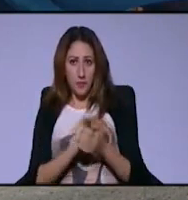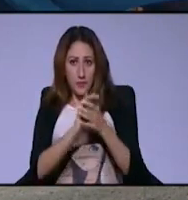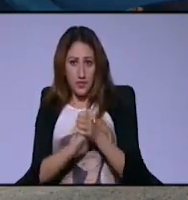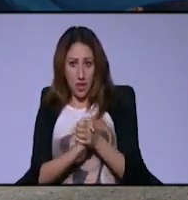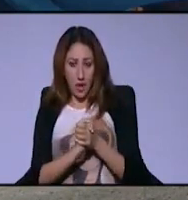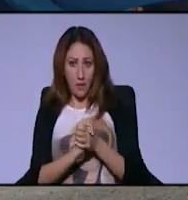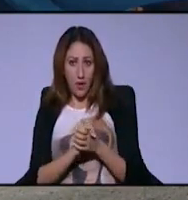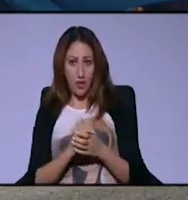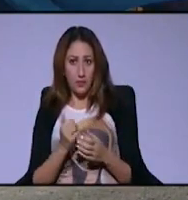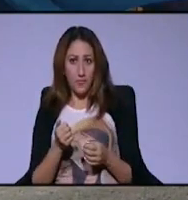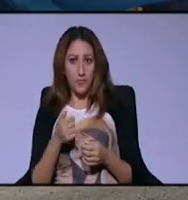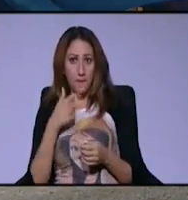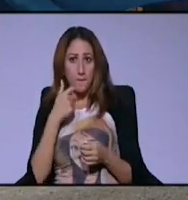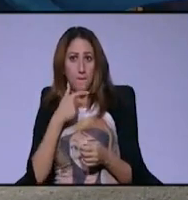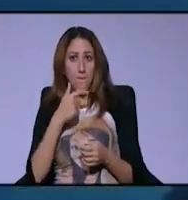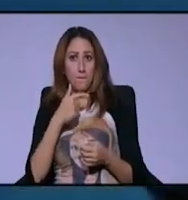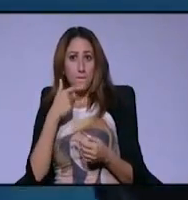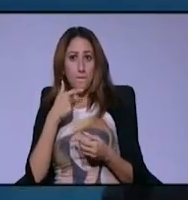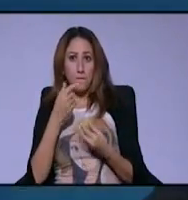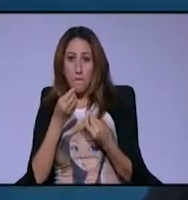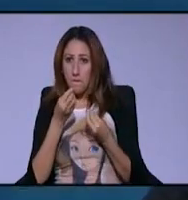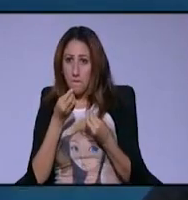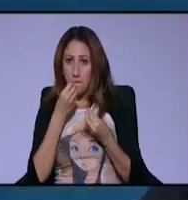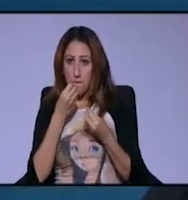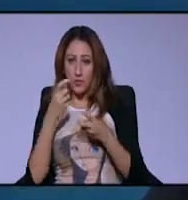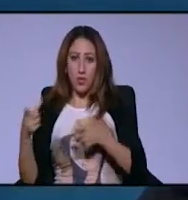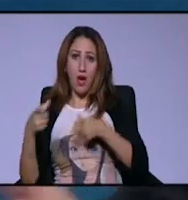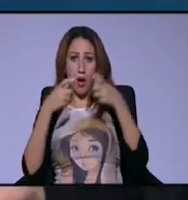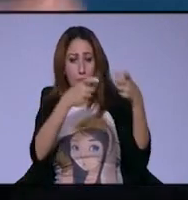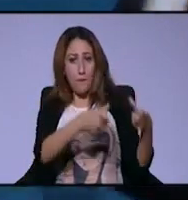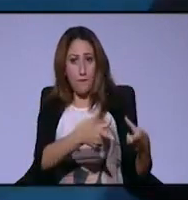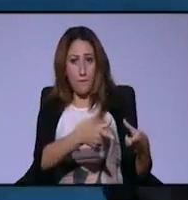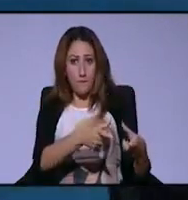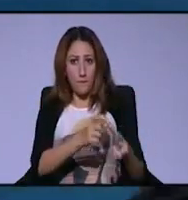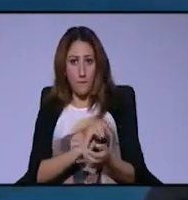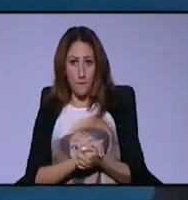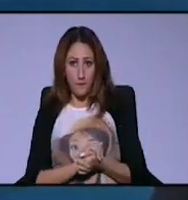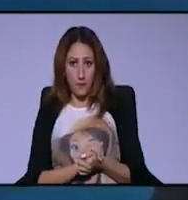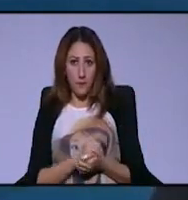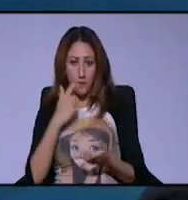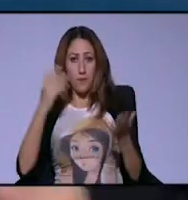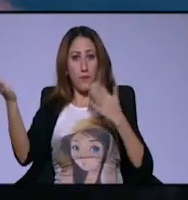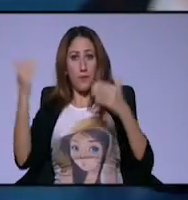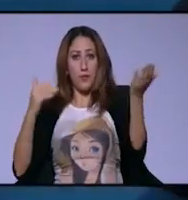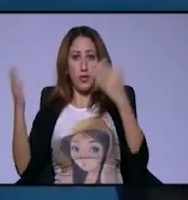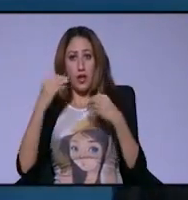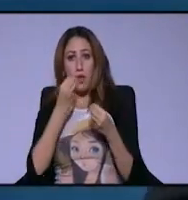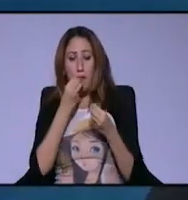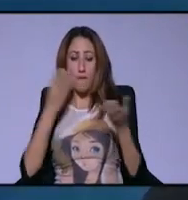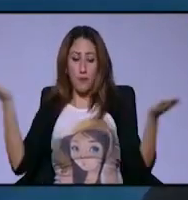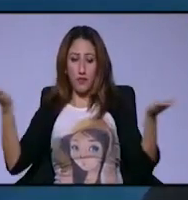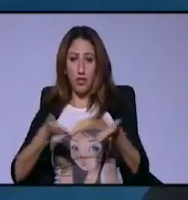فانطلق سيدنا جابر وقال يا رسول الله يعني حضرنا شيء من الطعام. فدعاهم عليه الصلاة والسلام جميعا، يلا تعالوا